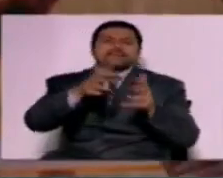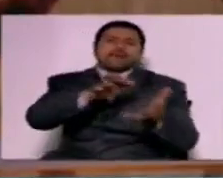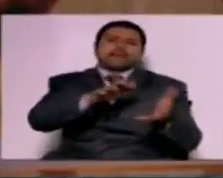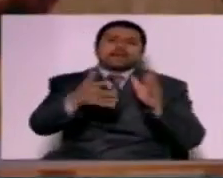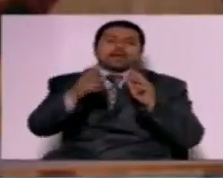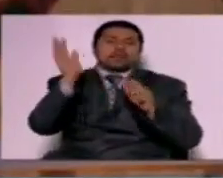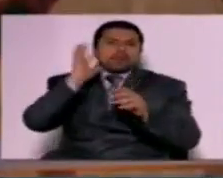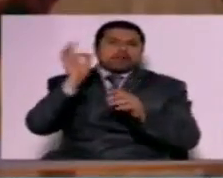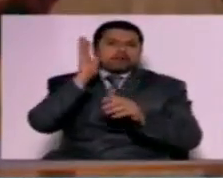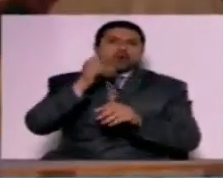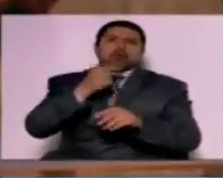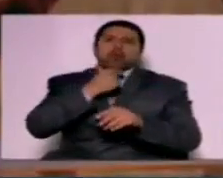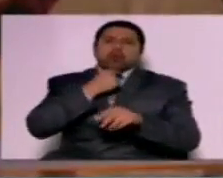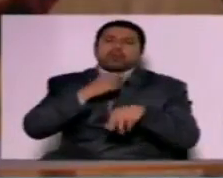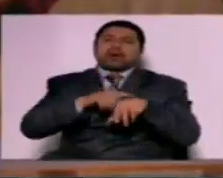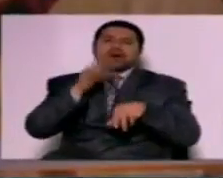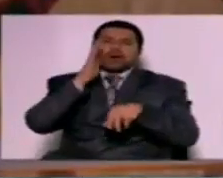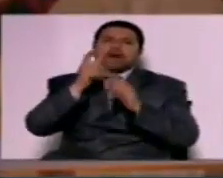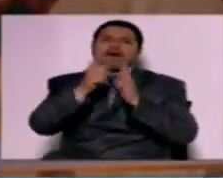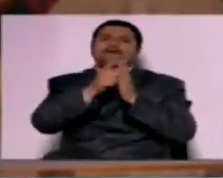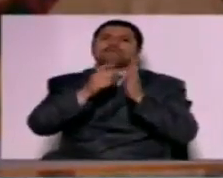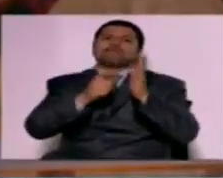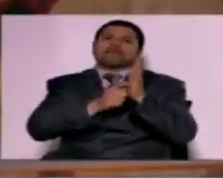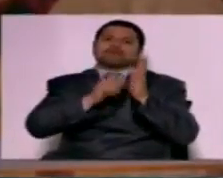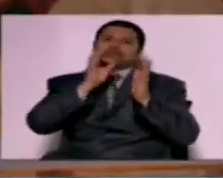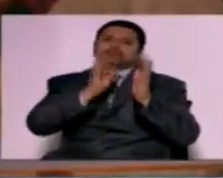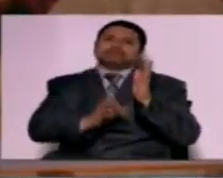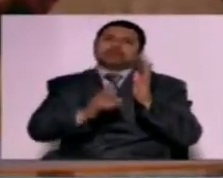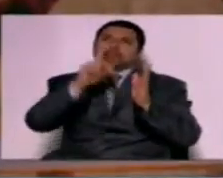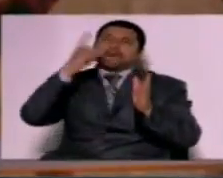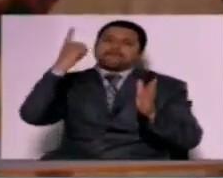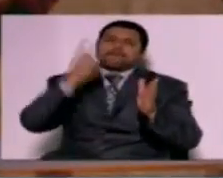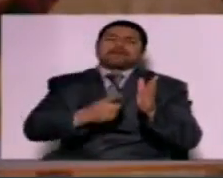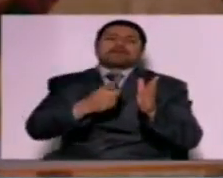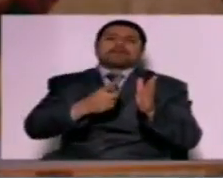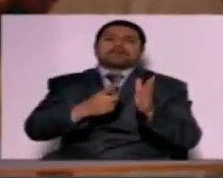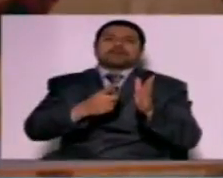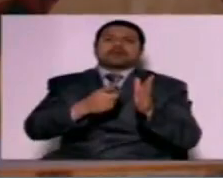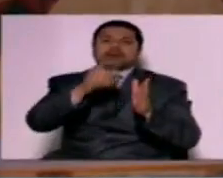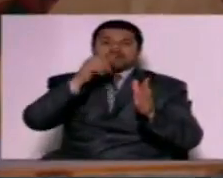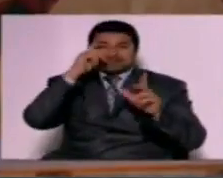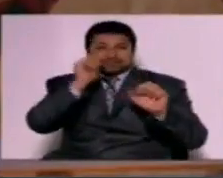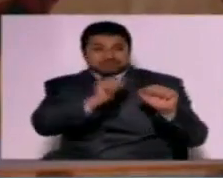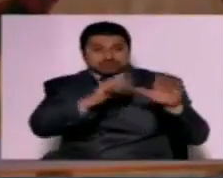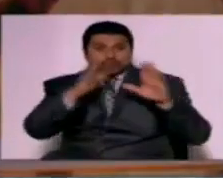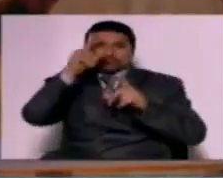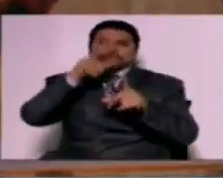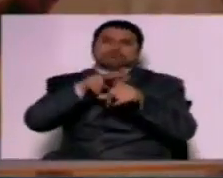الفروض الخمسة والجمعة بنسميها فريضة، فرض، يعني يأثم تاركها